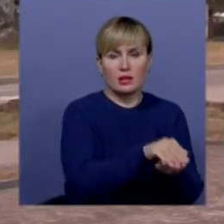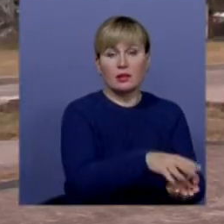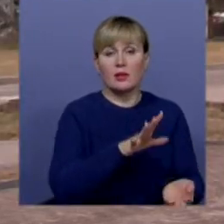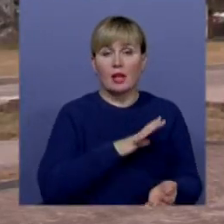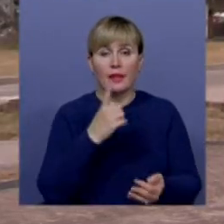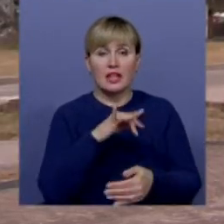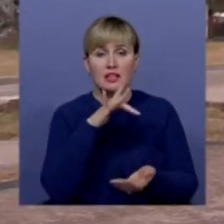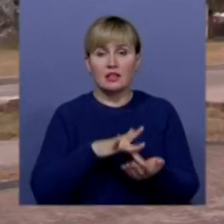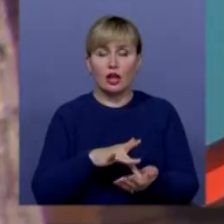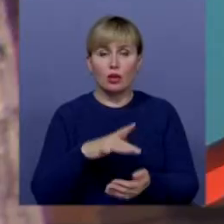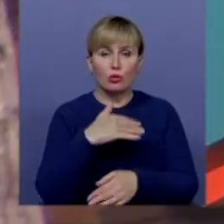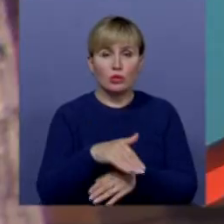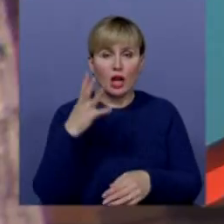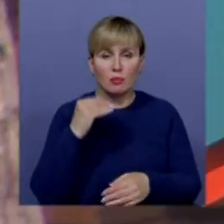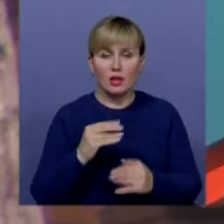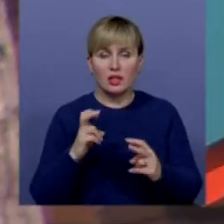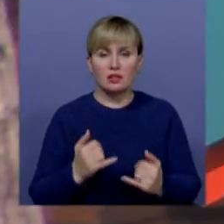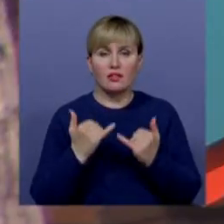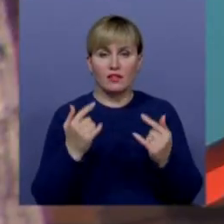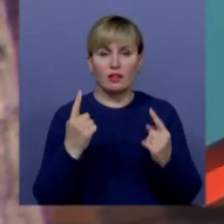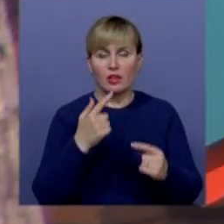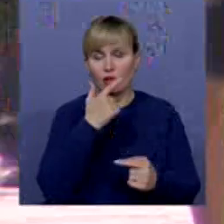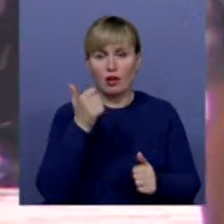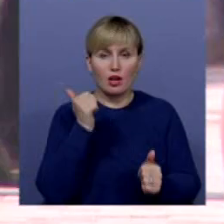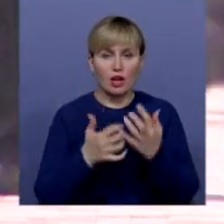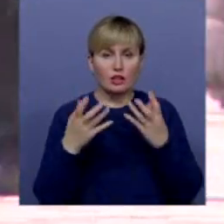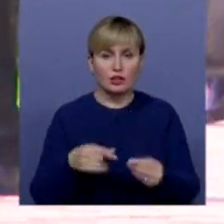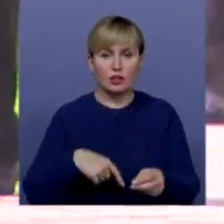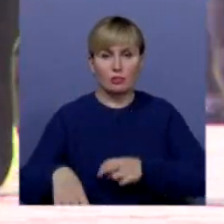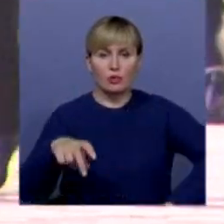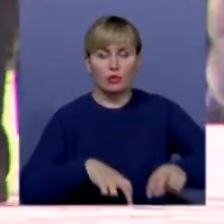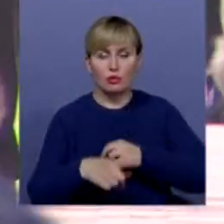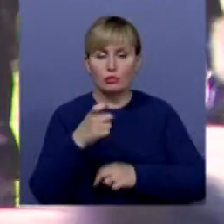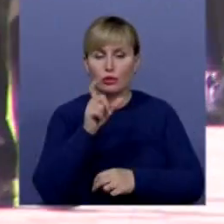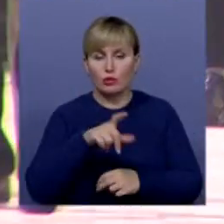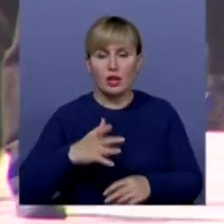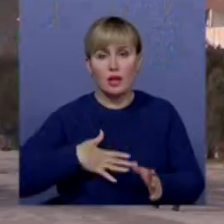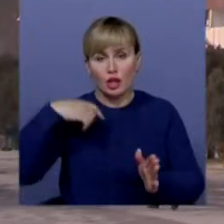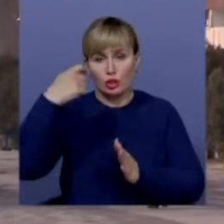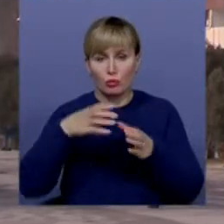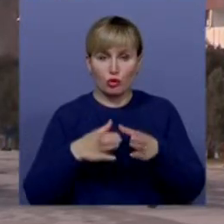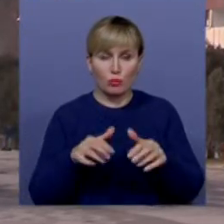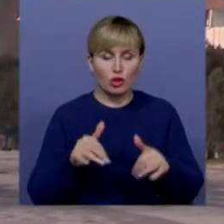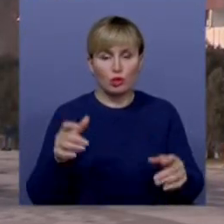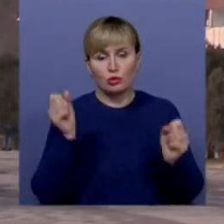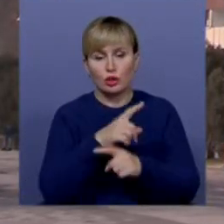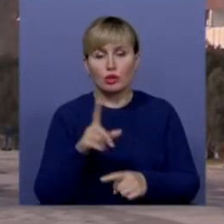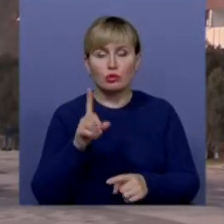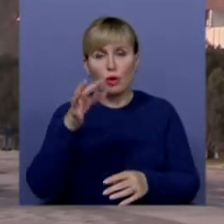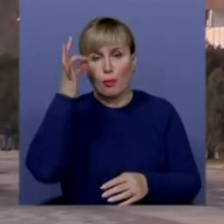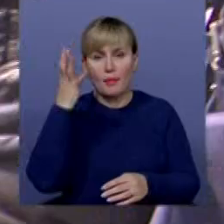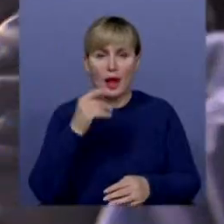Одна из центральных улиц Алматы названа в честь великого героя. Каждый день по ней проходят сотни людей. Наша съемочная группа решила узнать, что